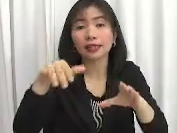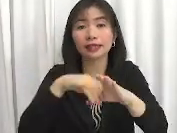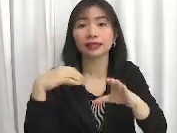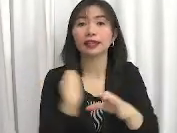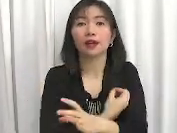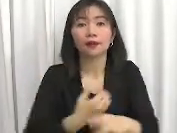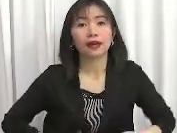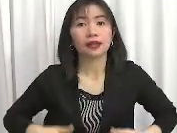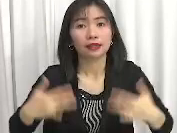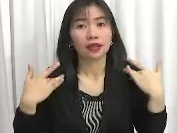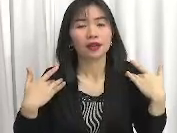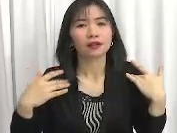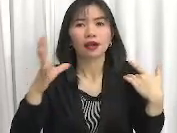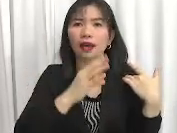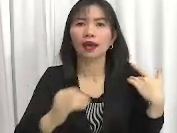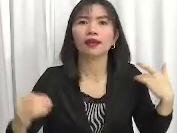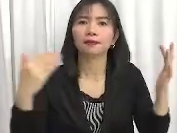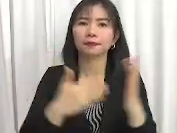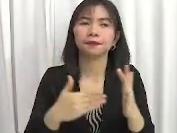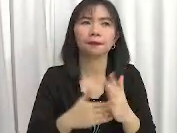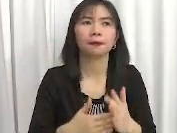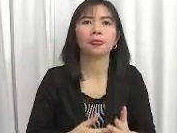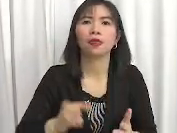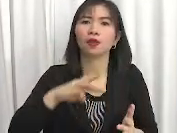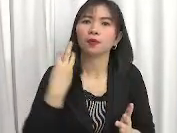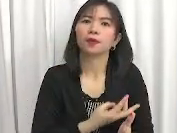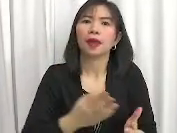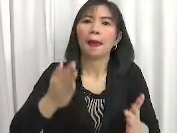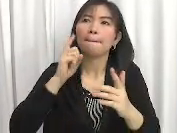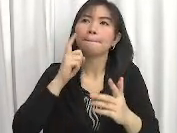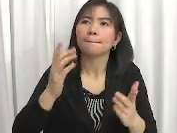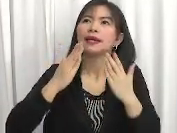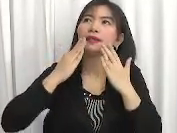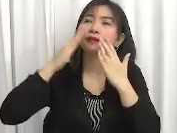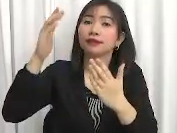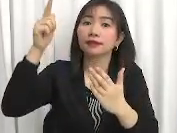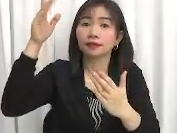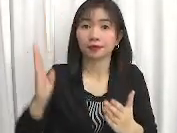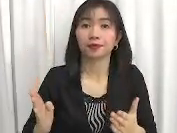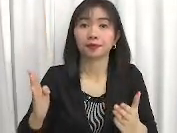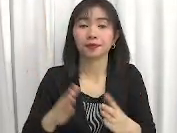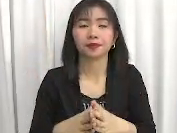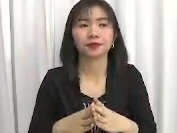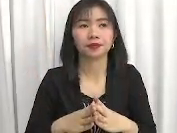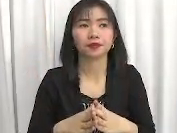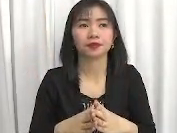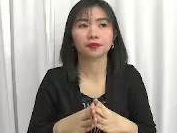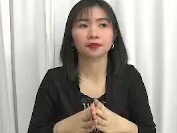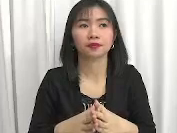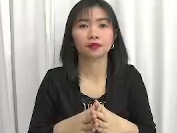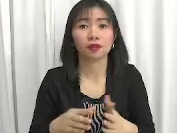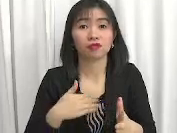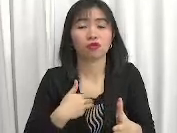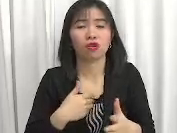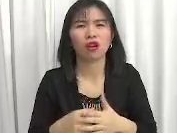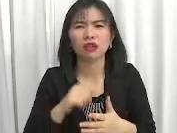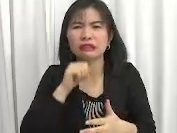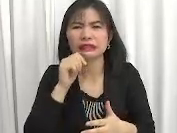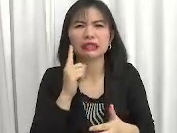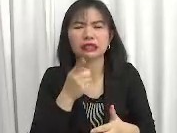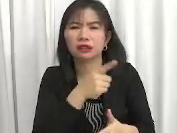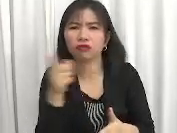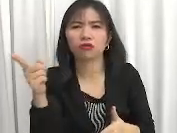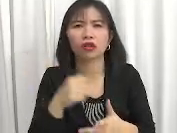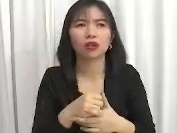saka pasasalamatan natin sa Panginoon. Of course, wala tayong, hindi ko naman talagang sinasabi, hindi naman natin na